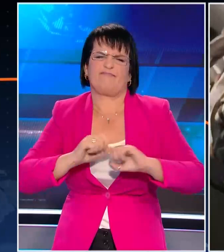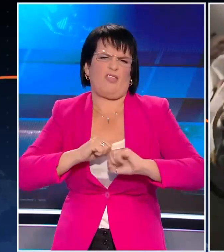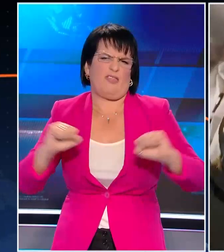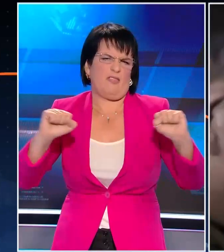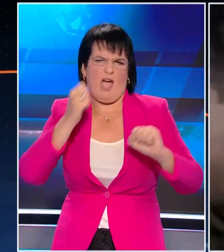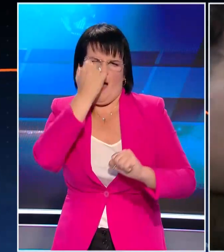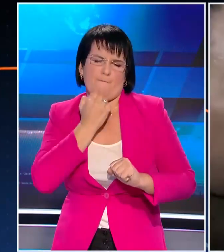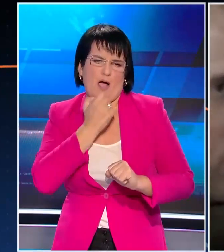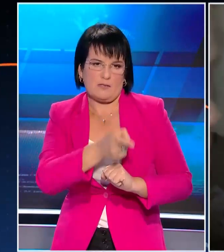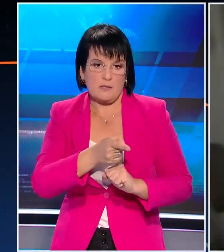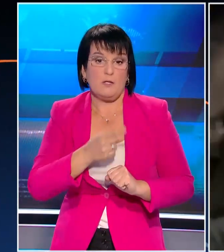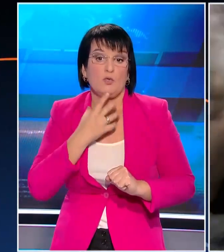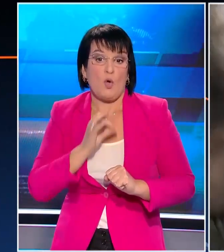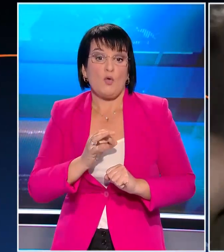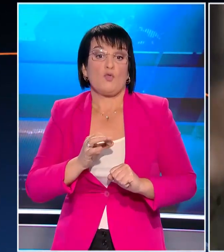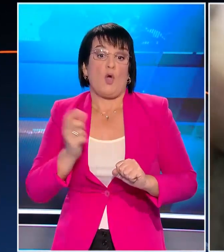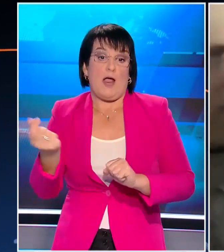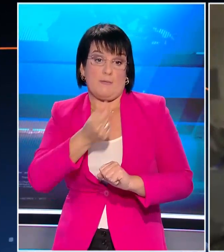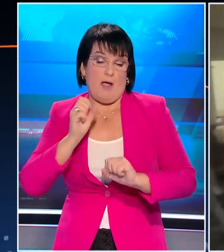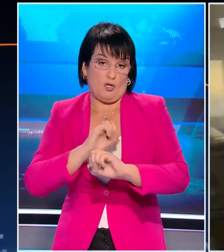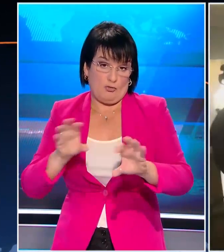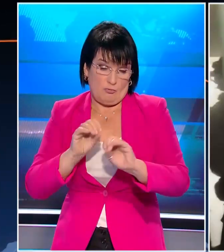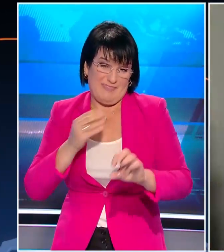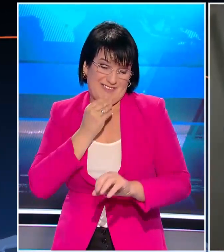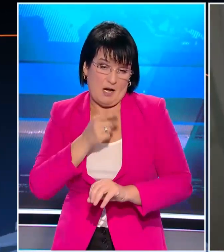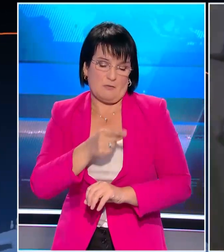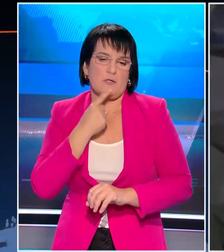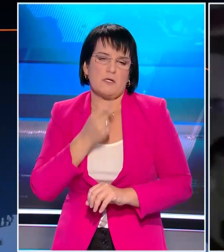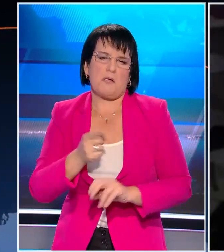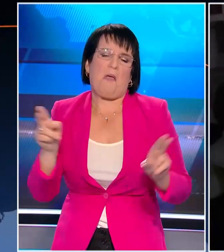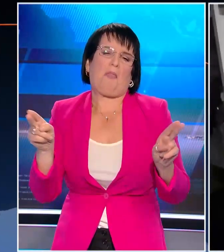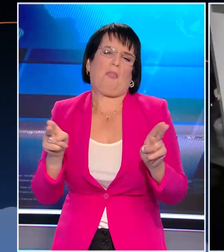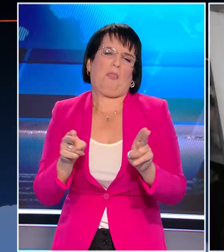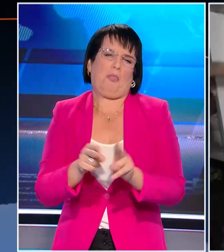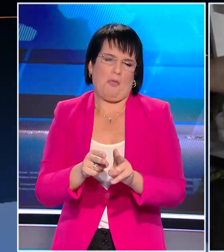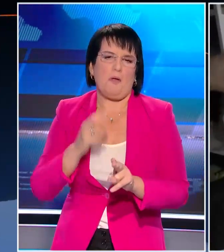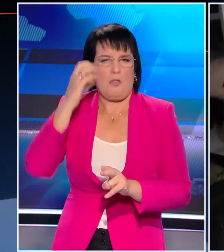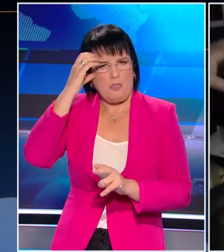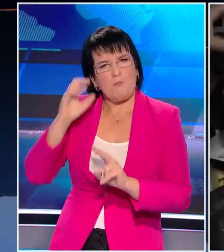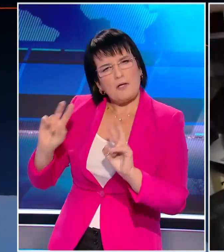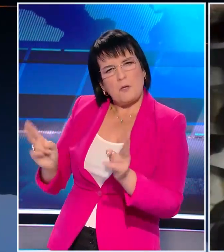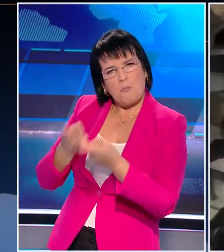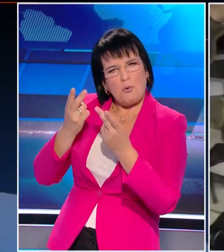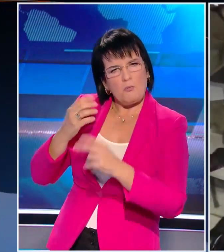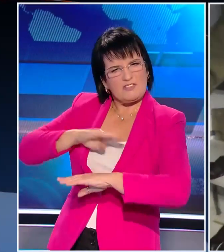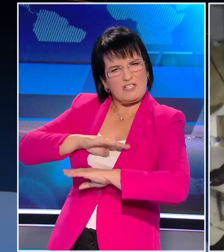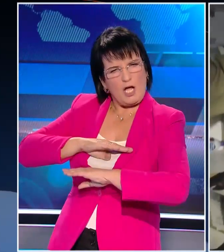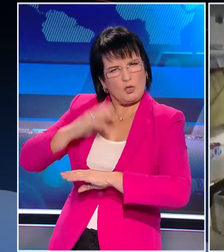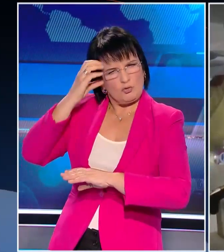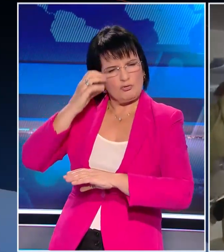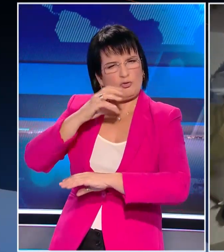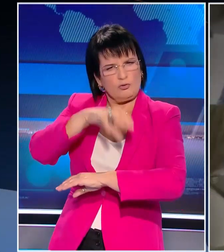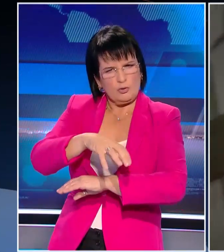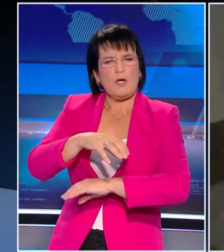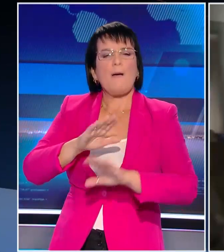Οι Ισραηλινά μέσα ενημέρωσης σχολιάζουν πάντως πως αυτά τα ευρήματα είναι λιγότερα σε σύγκριση με τον οπλισμό που ανακάλυψε πρόσφατα ο στρατός στις εγκαταστάσεις